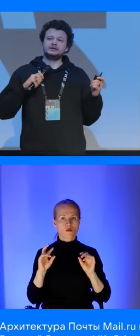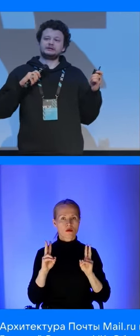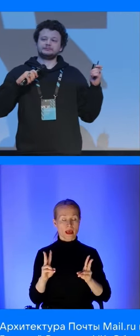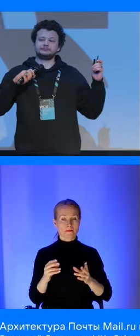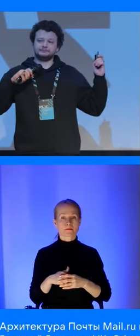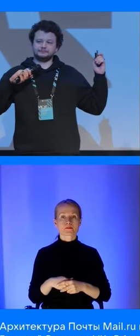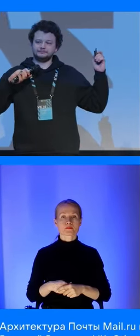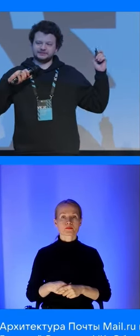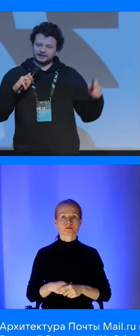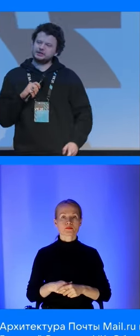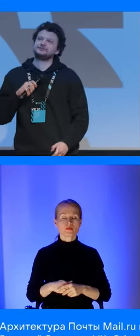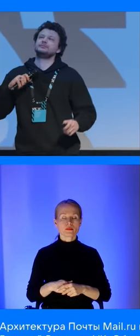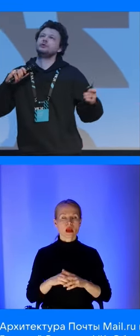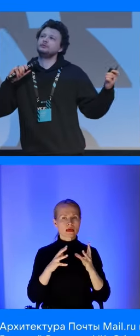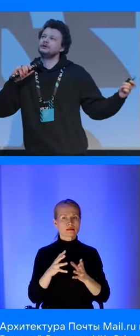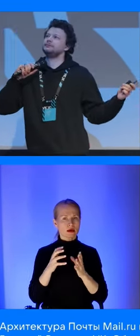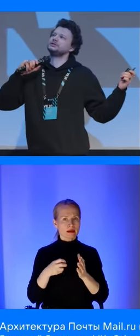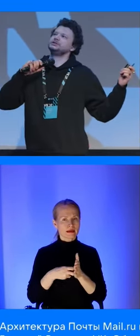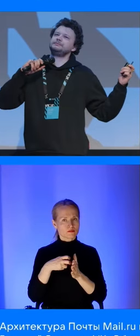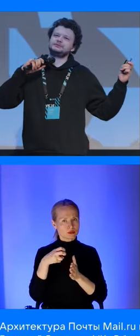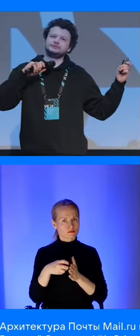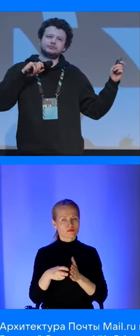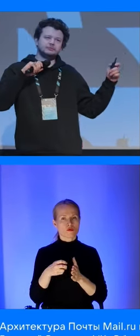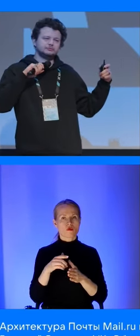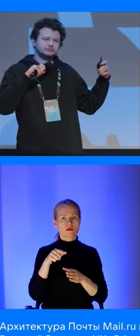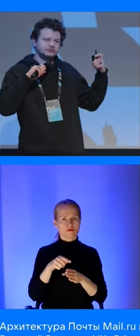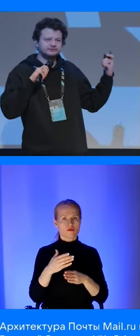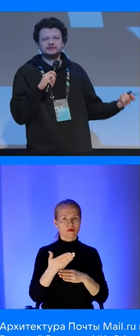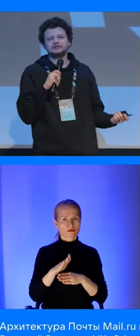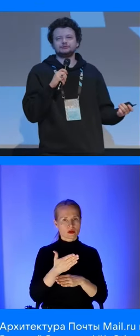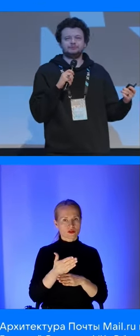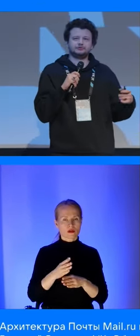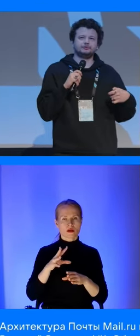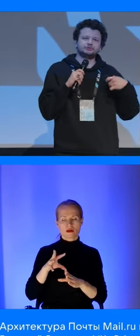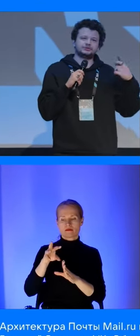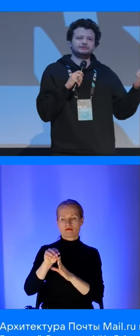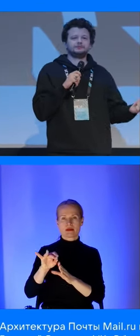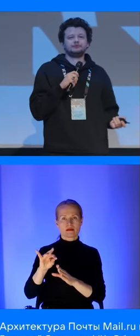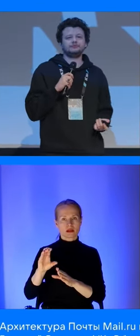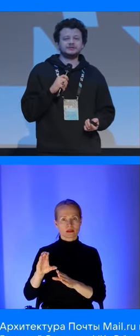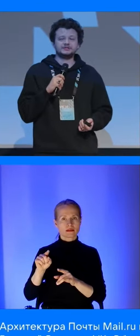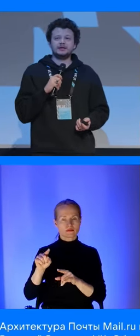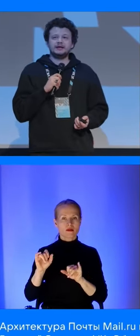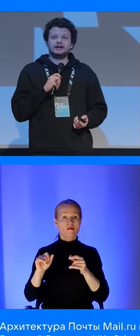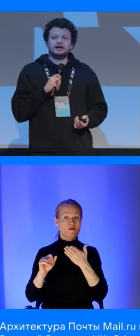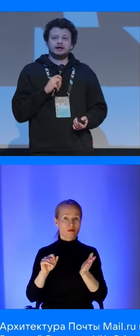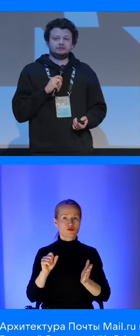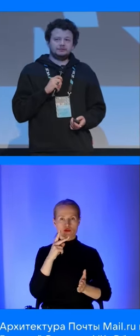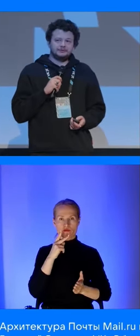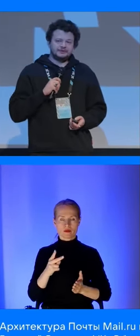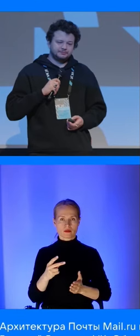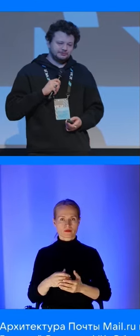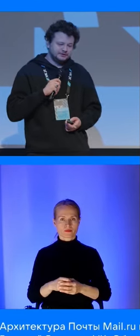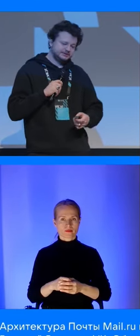Мы сохранили письмо, мы положили письмо в индекс, то есть пользователь может его теперь увидеть.